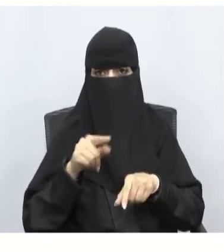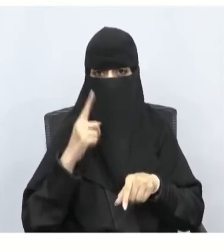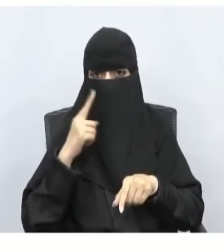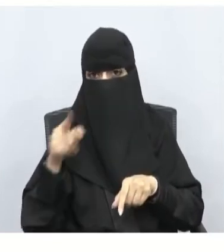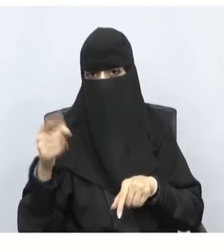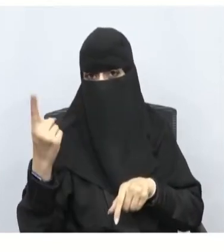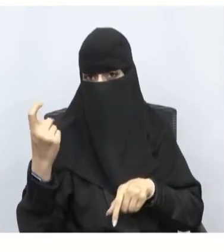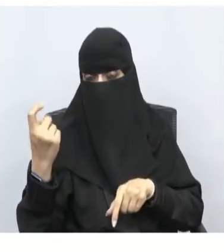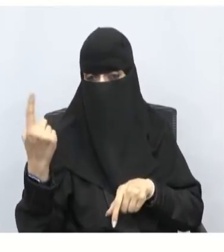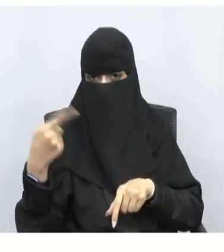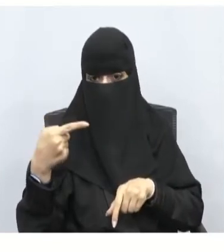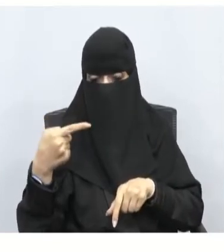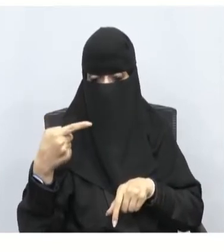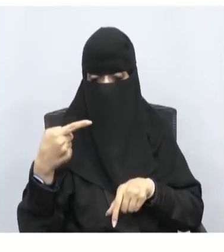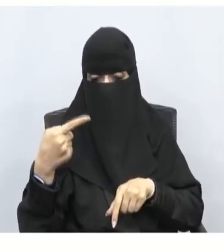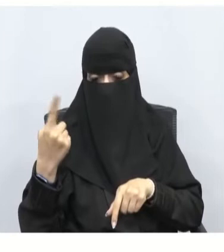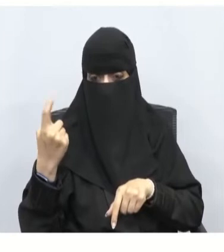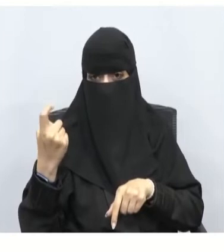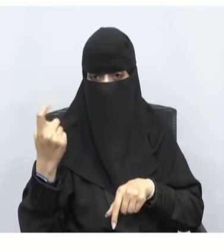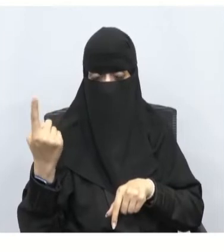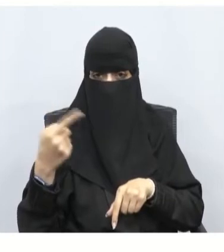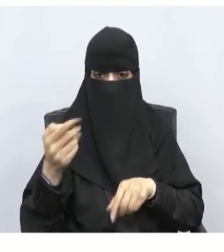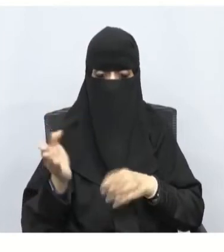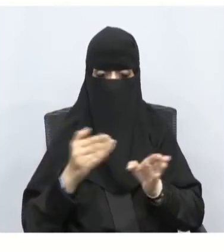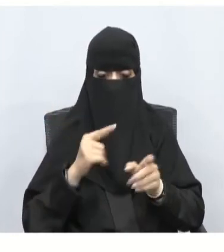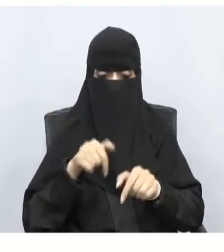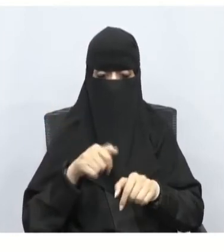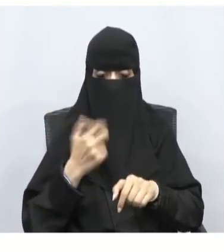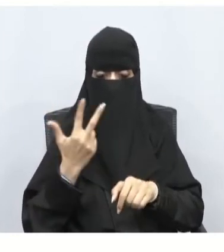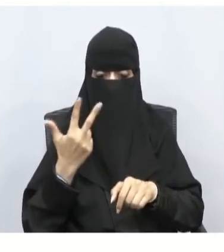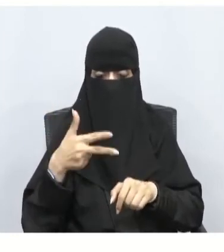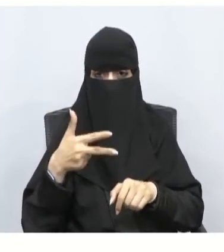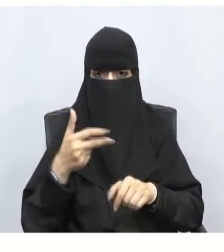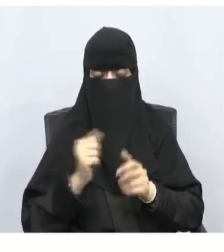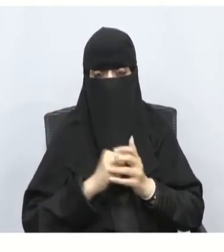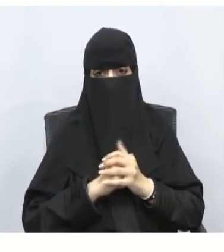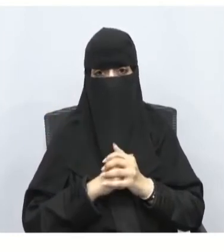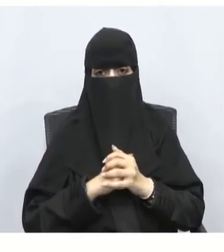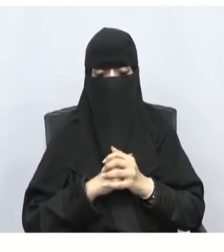لاحظوا، الجزارة كم؟ 110، مطعم المزدحم